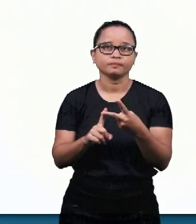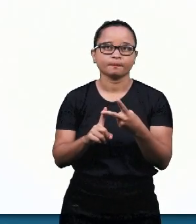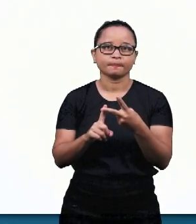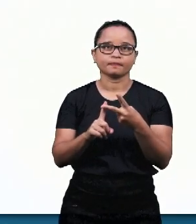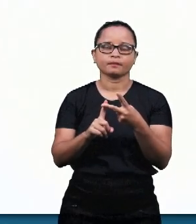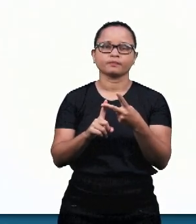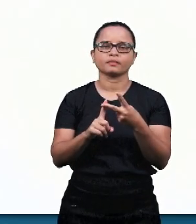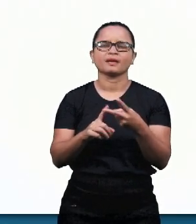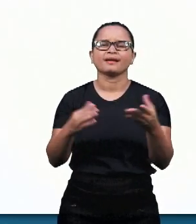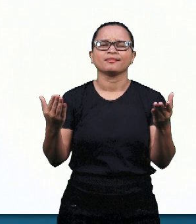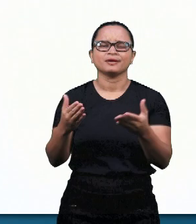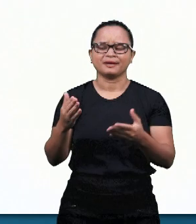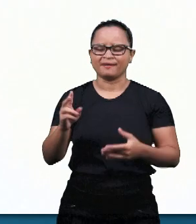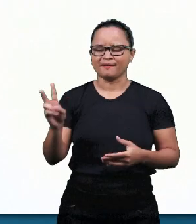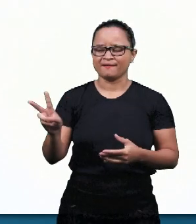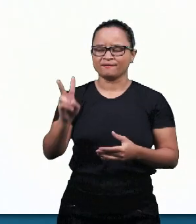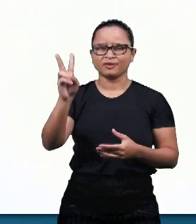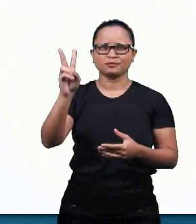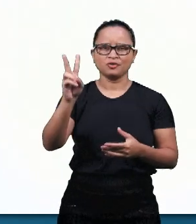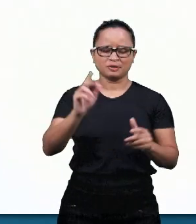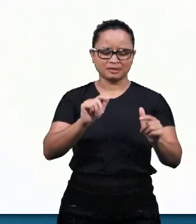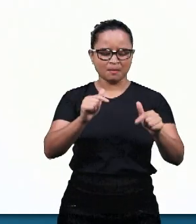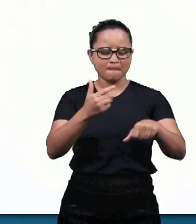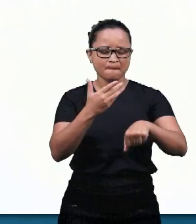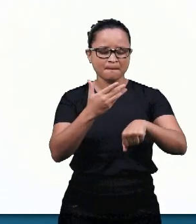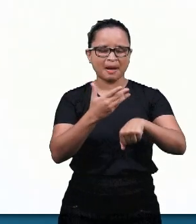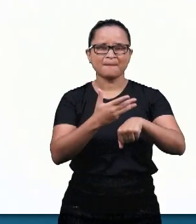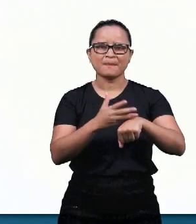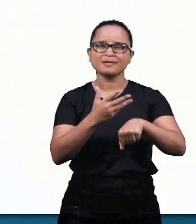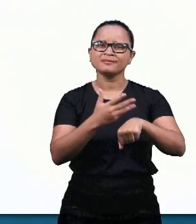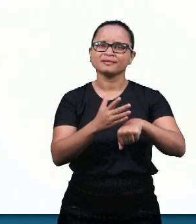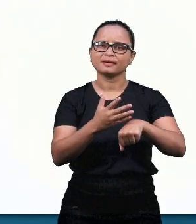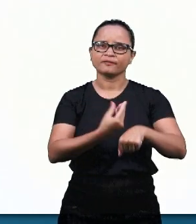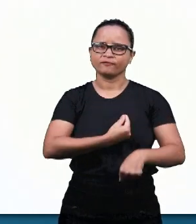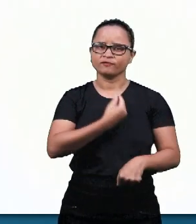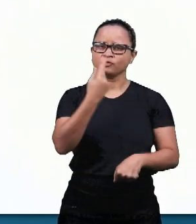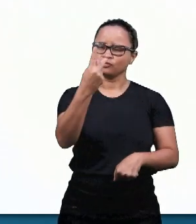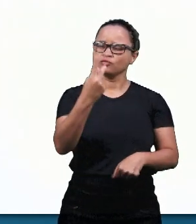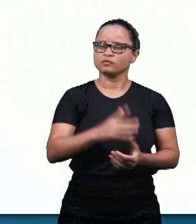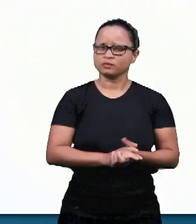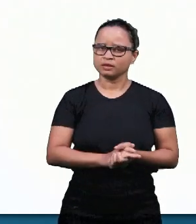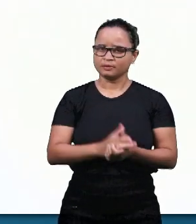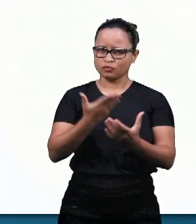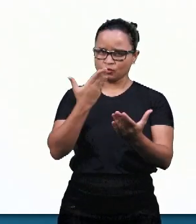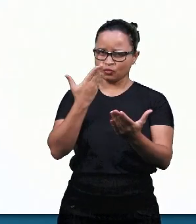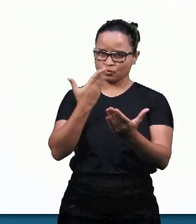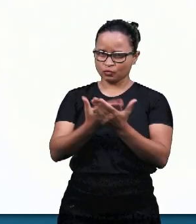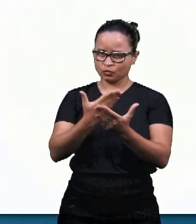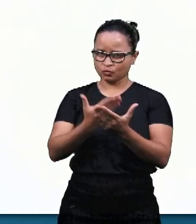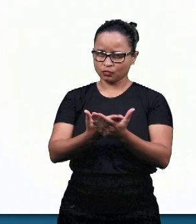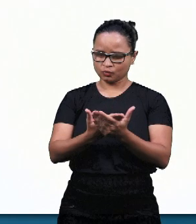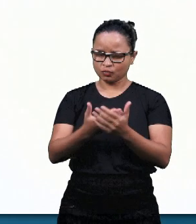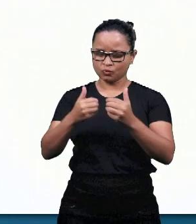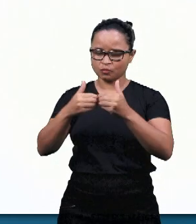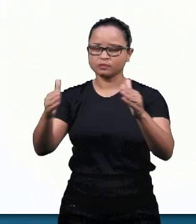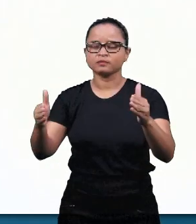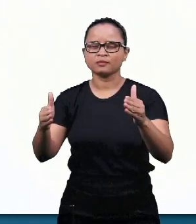été la valeur pratique pour votre vie dans l'étude faite du